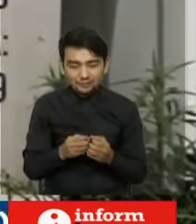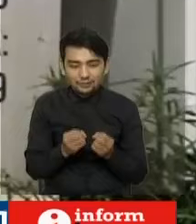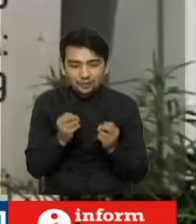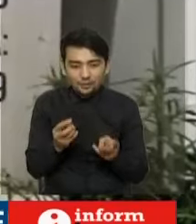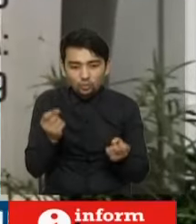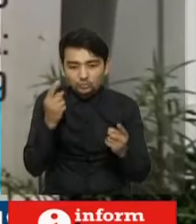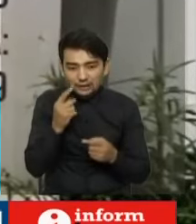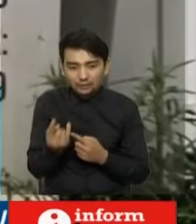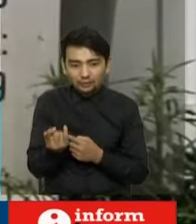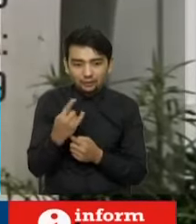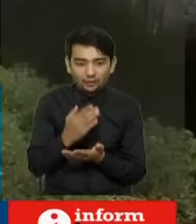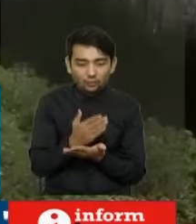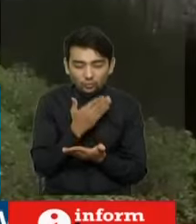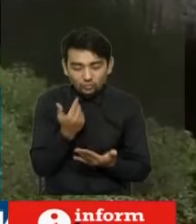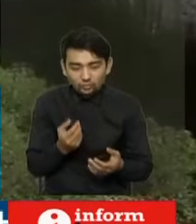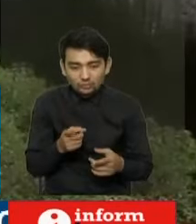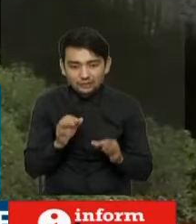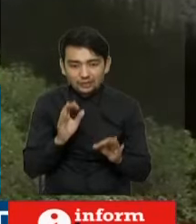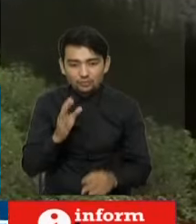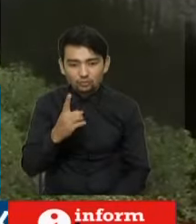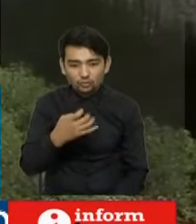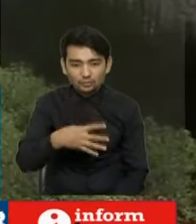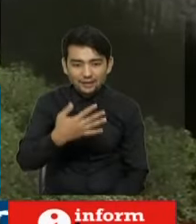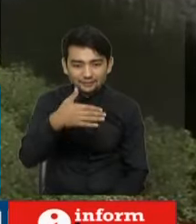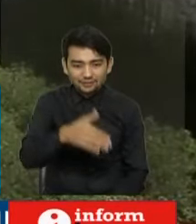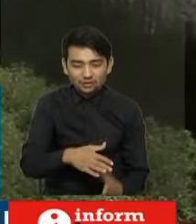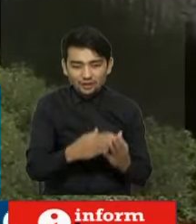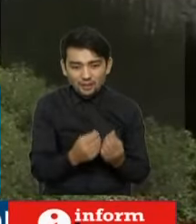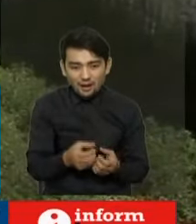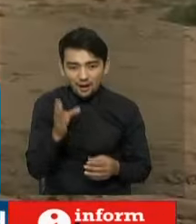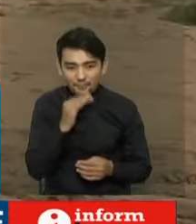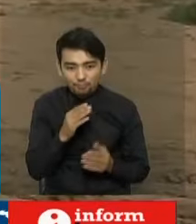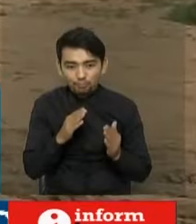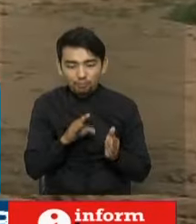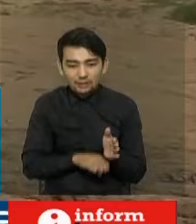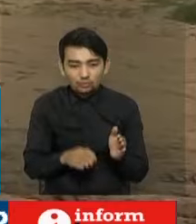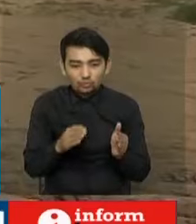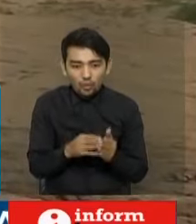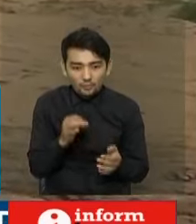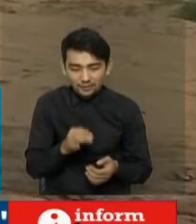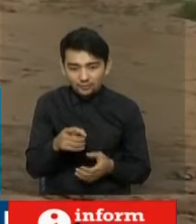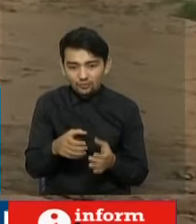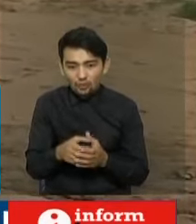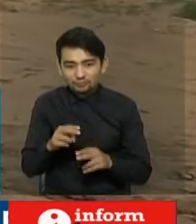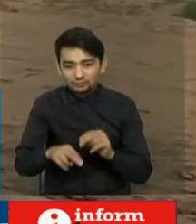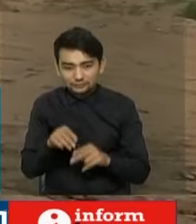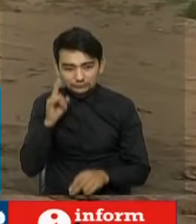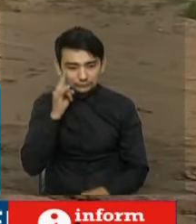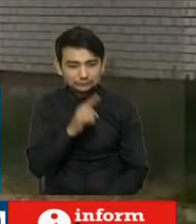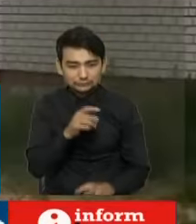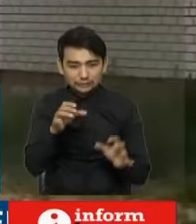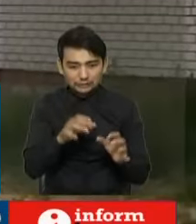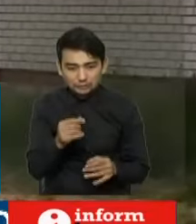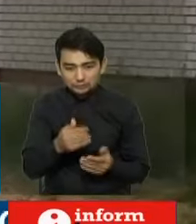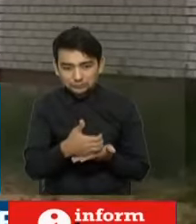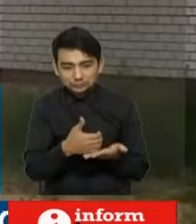По данным казахстанской жилищной компании, 145 тысяч семей рискуют остаться без жилья из-за того, что застройщики игнорируют законы по